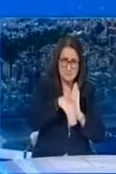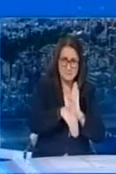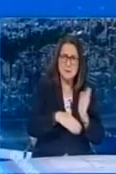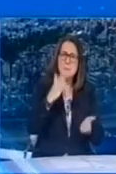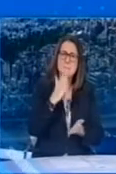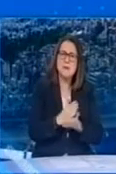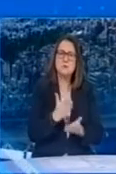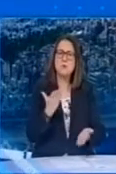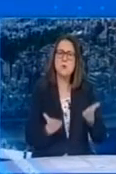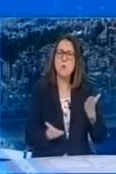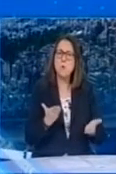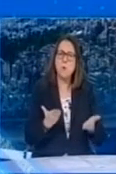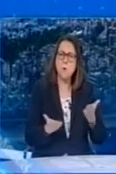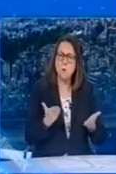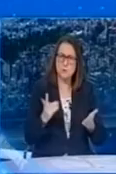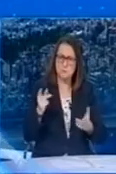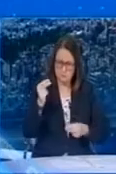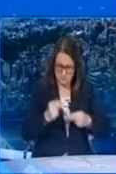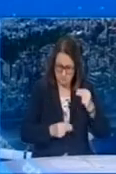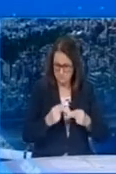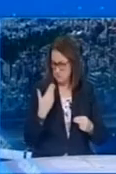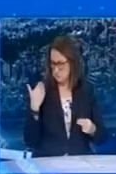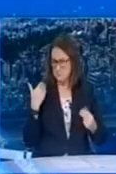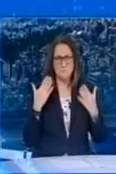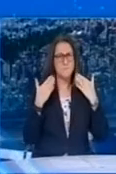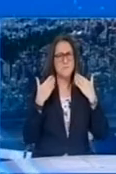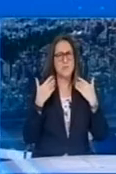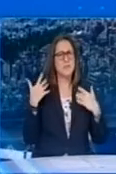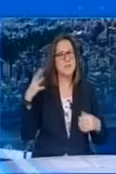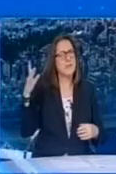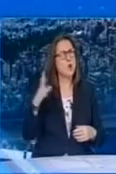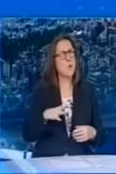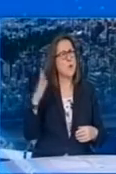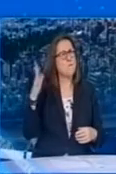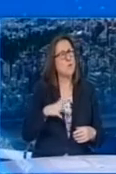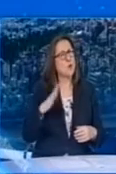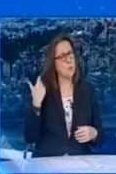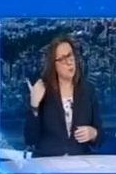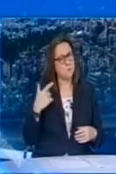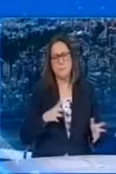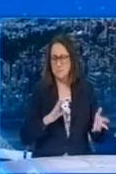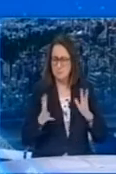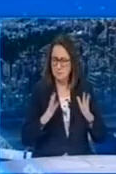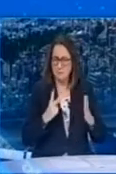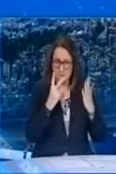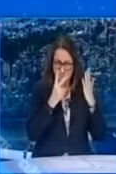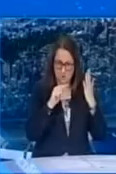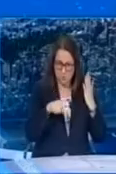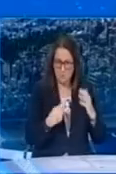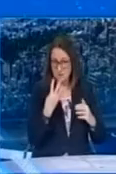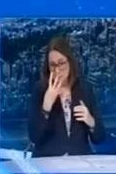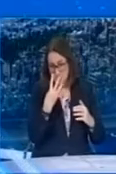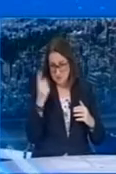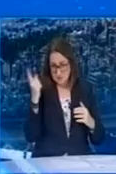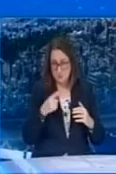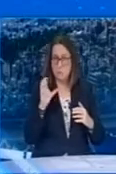προβλέπεται σύμφωνα με τις φθινοπωρινές προβλέψεις της Κομισιόν στο 7,4%